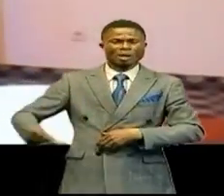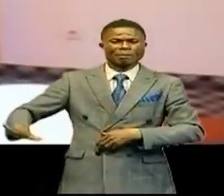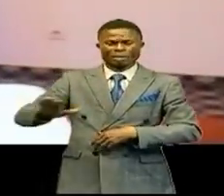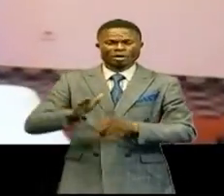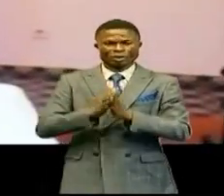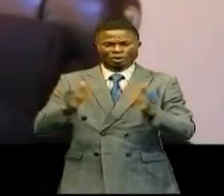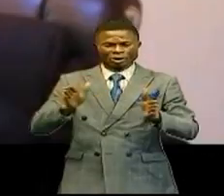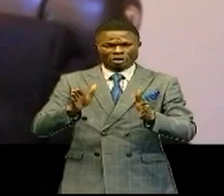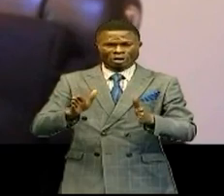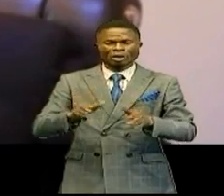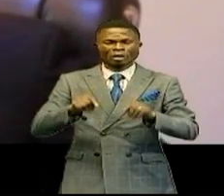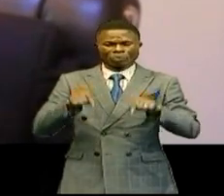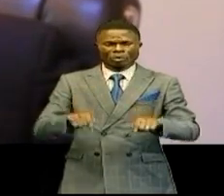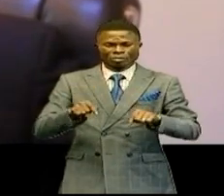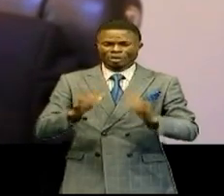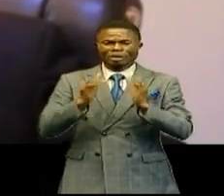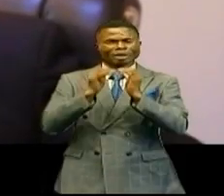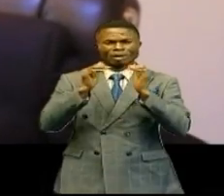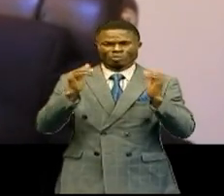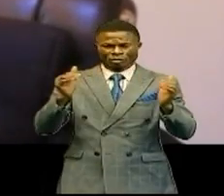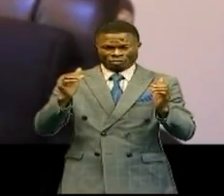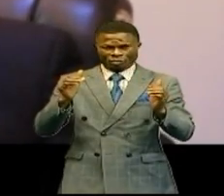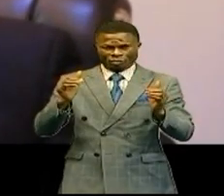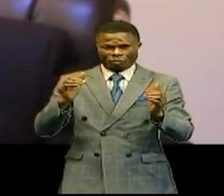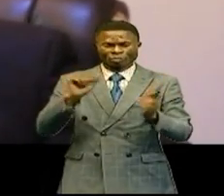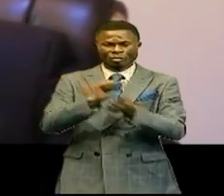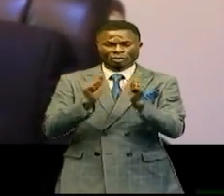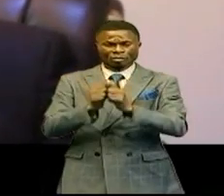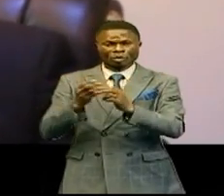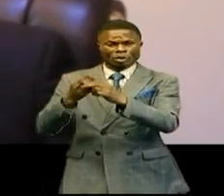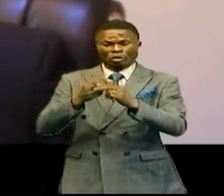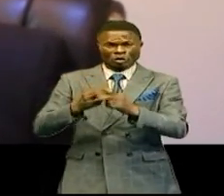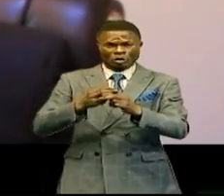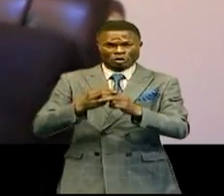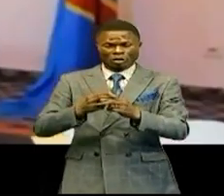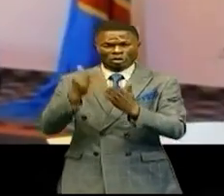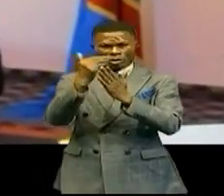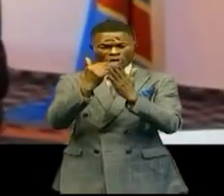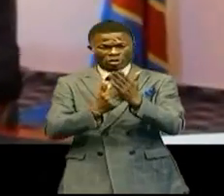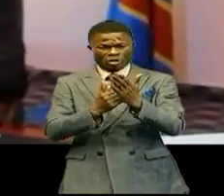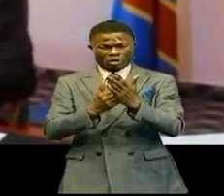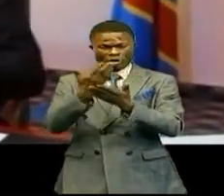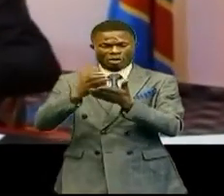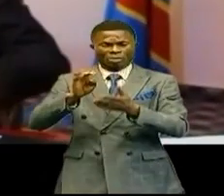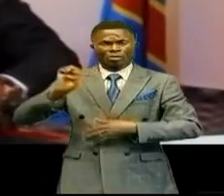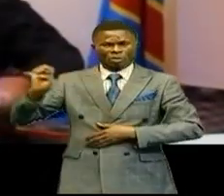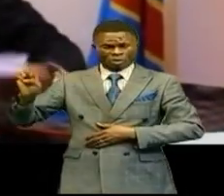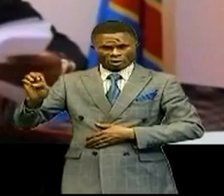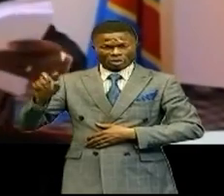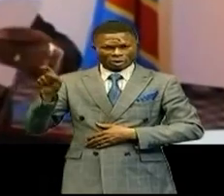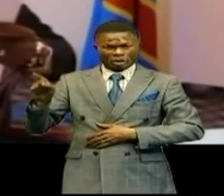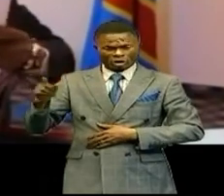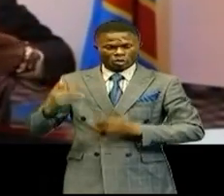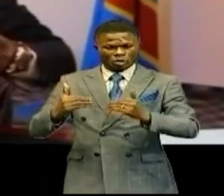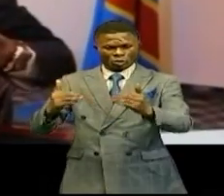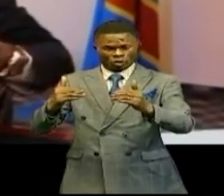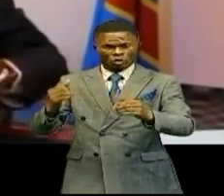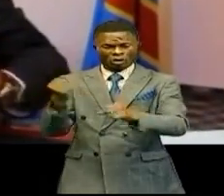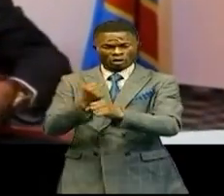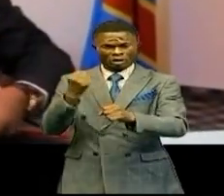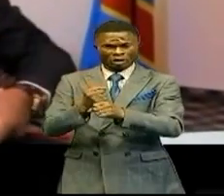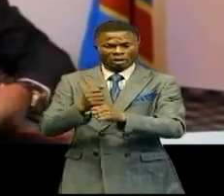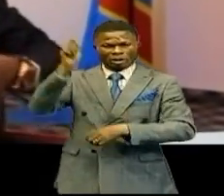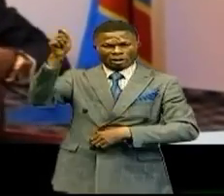qui demeure globalement calme en dépit des cas d'insécurité enregistrés dans la partie est où se poursuivent les